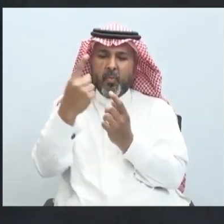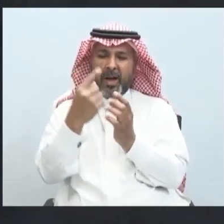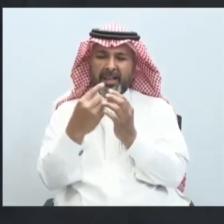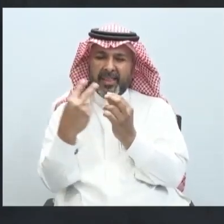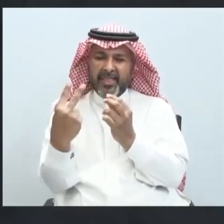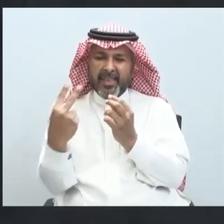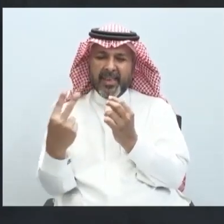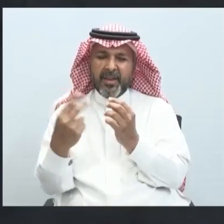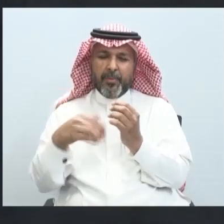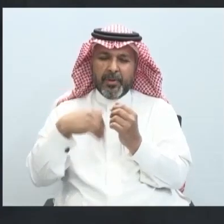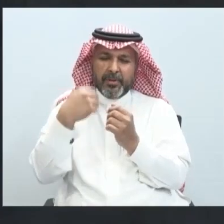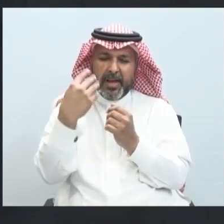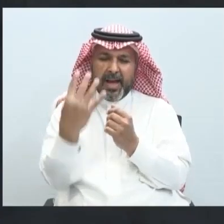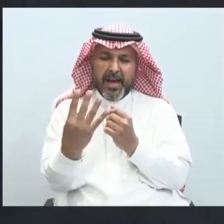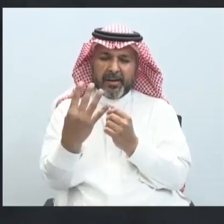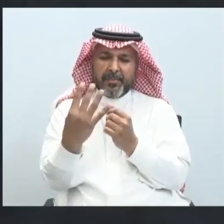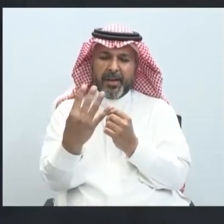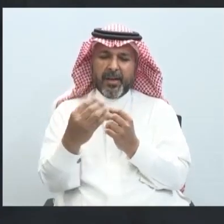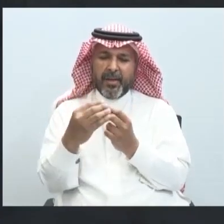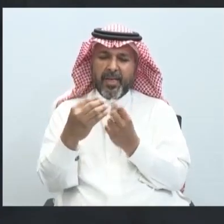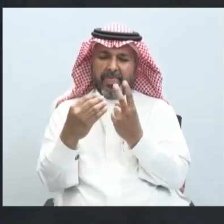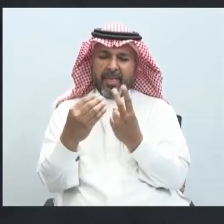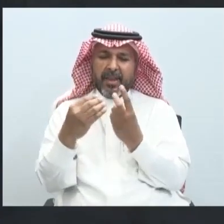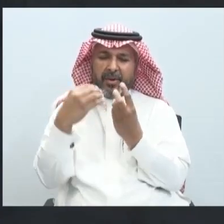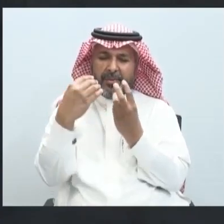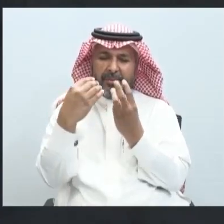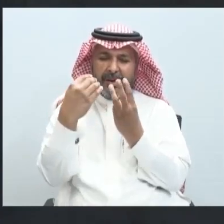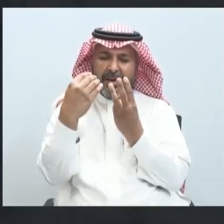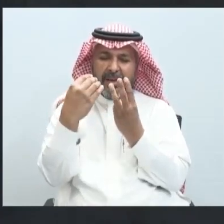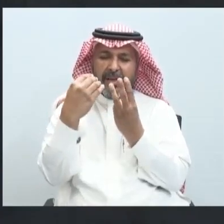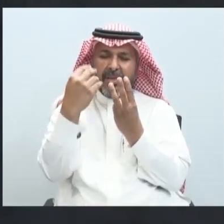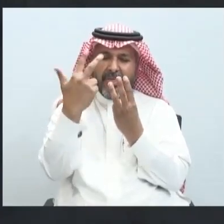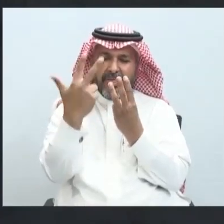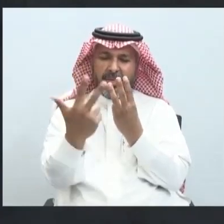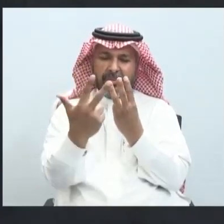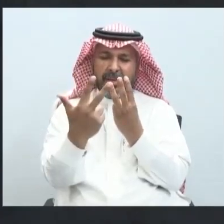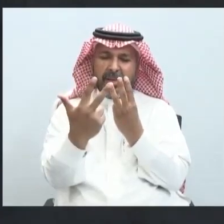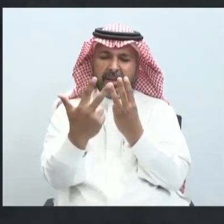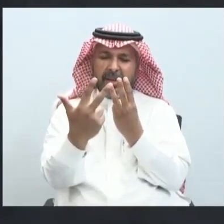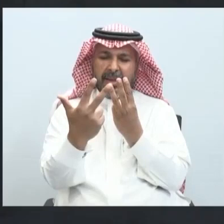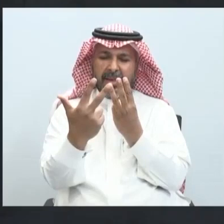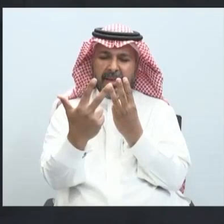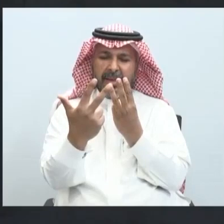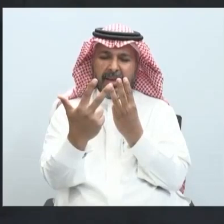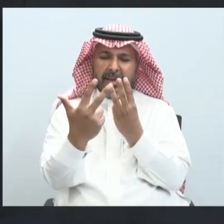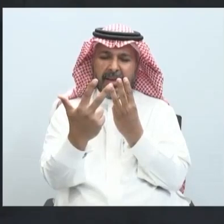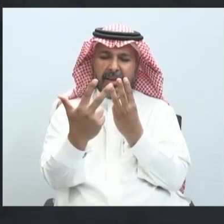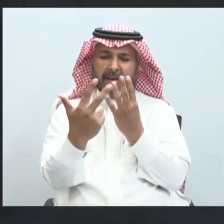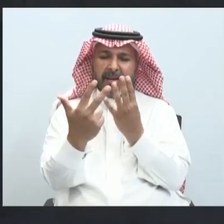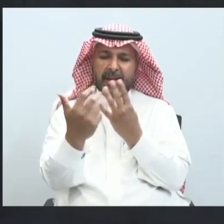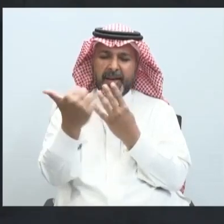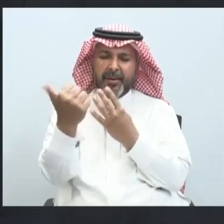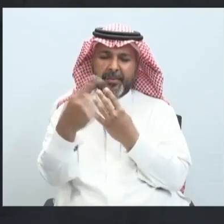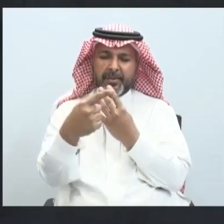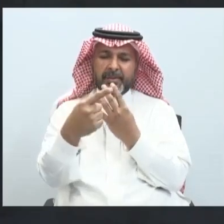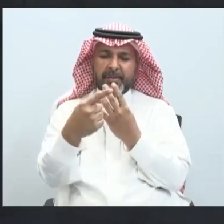تتحول الى اربع خلايا في الانقسام الثاني الى ثمان خلايا في الانقسام الثالث 16 خليه في الانقسام الرابع